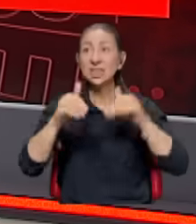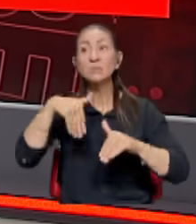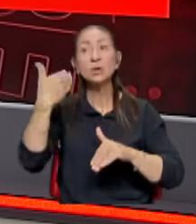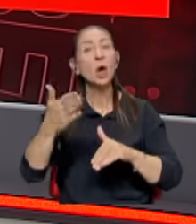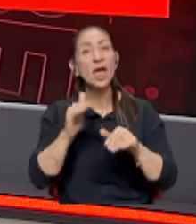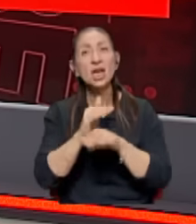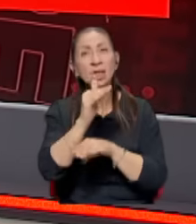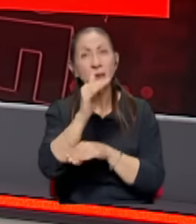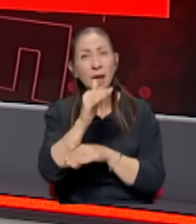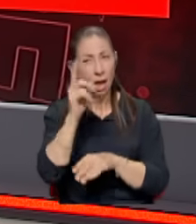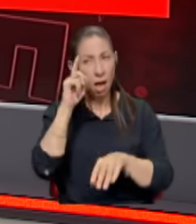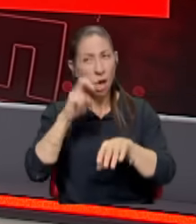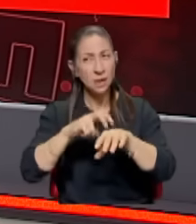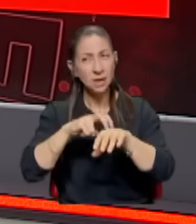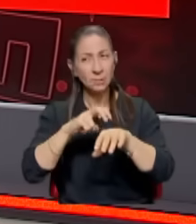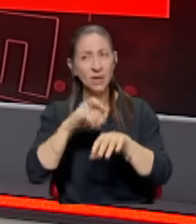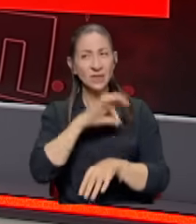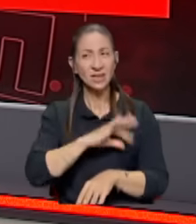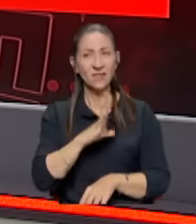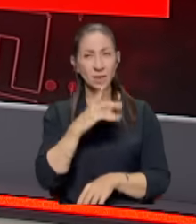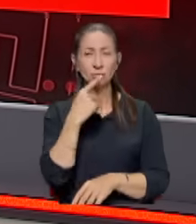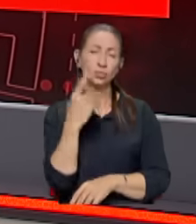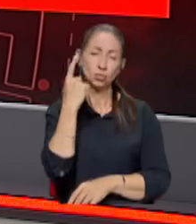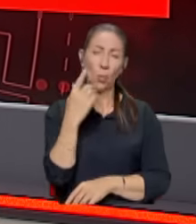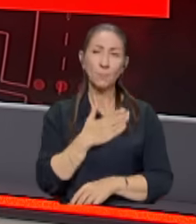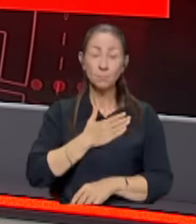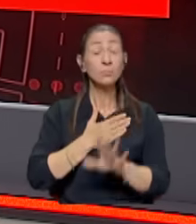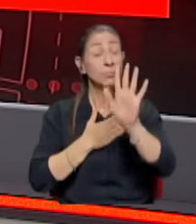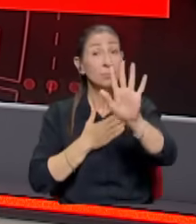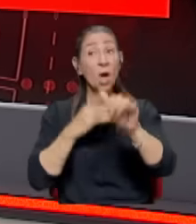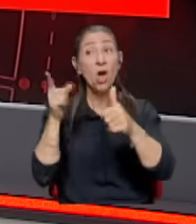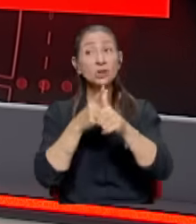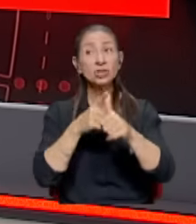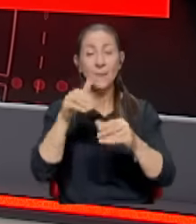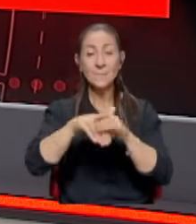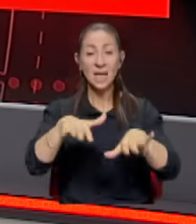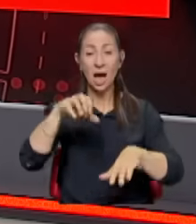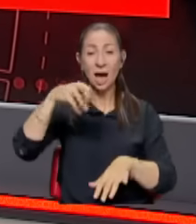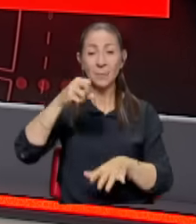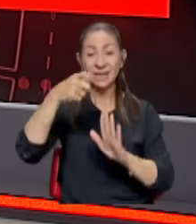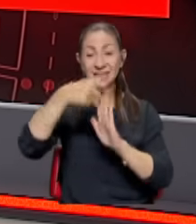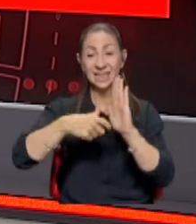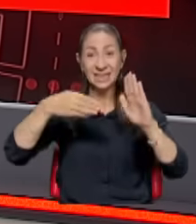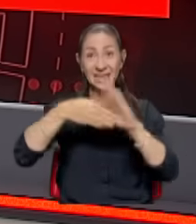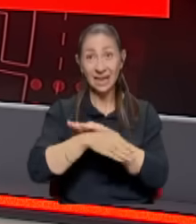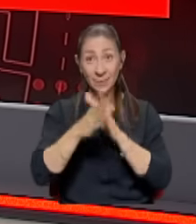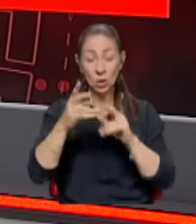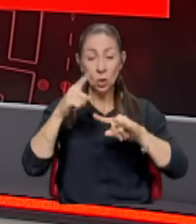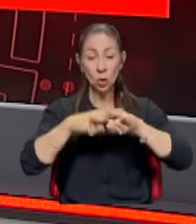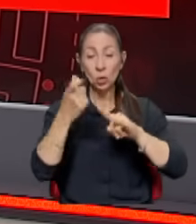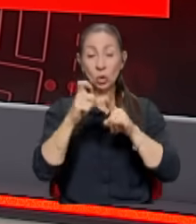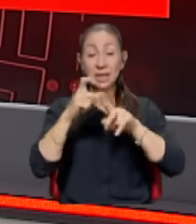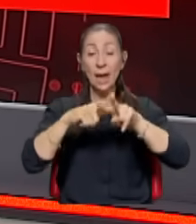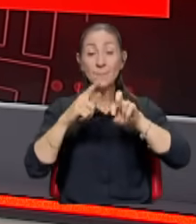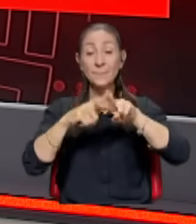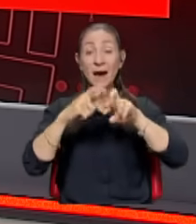sonra yaşananları hatırlatmakta fayda var diye düşünüyorum. Önce meclise AK Parti listelerinden girebilen